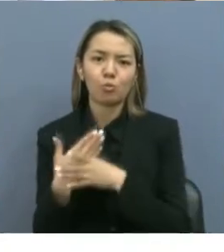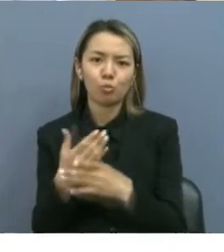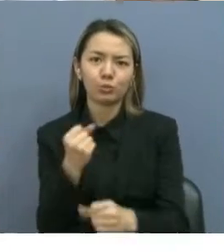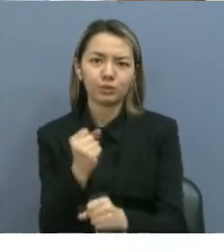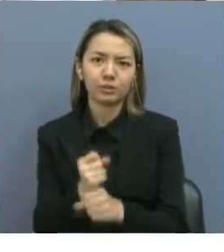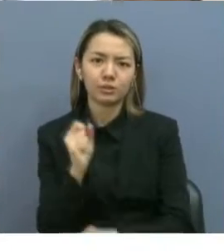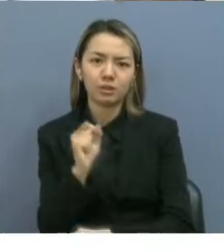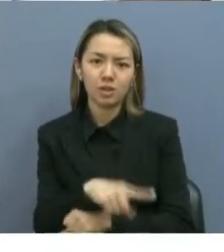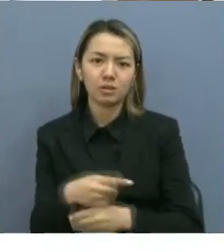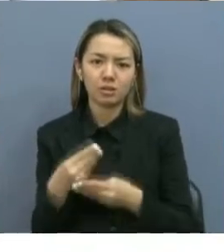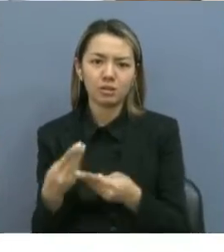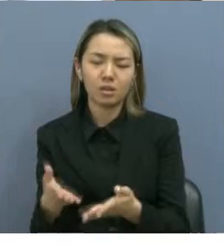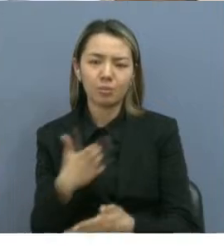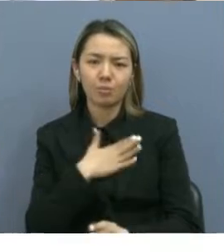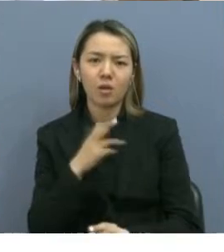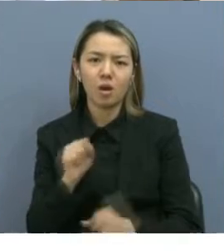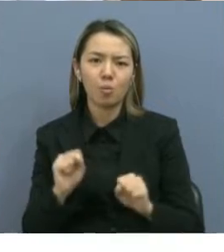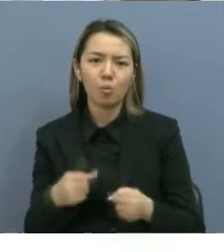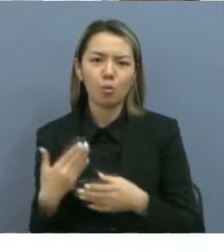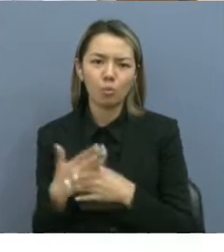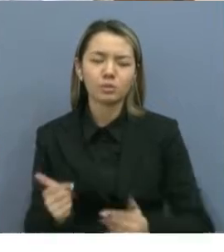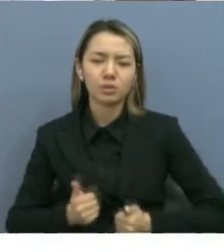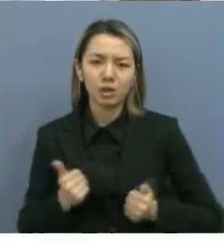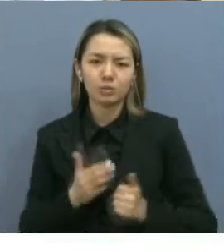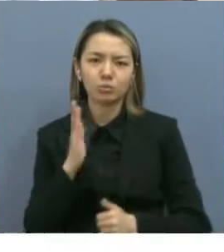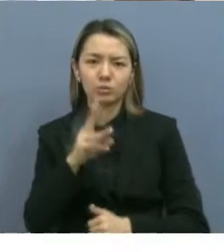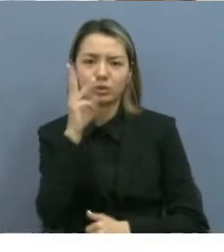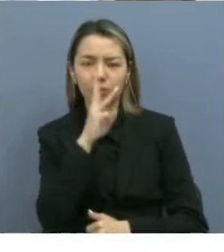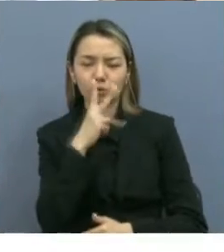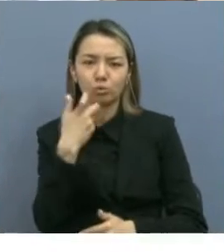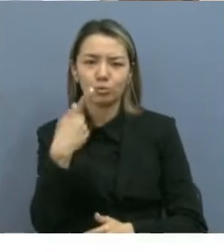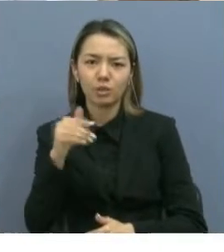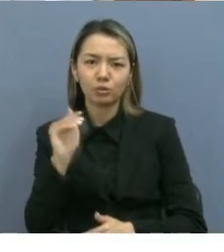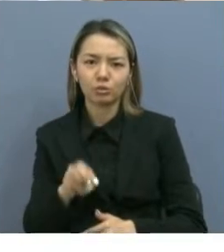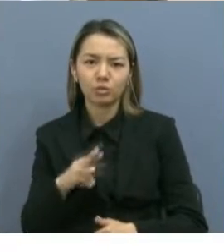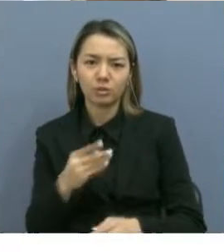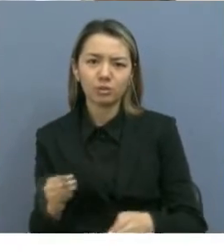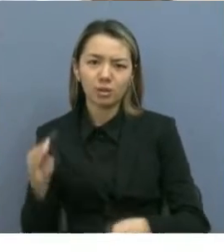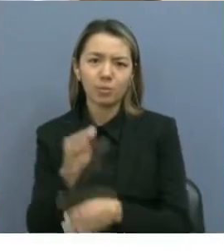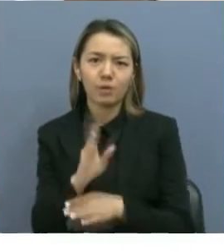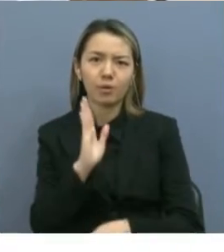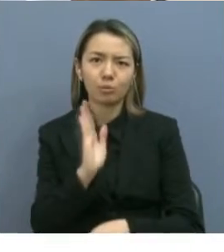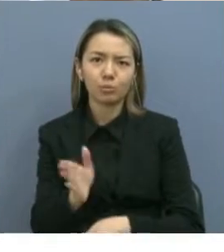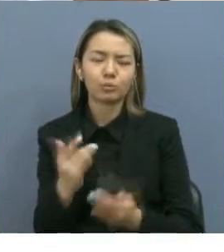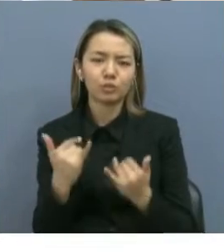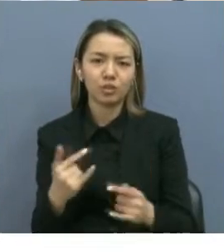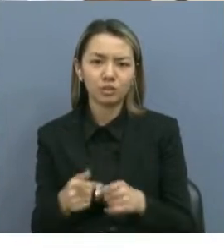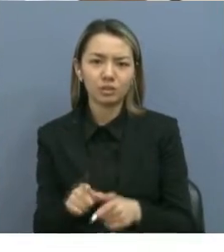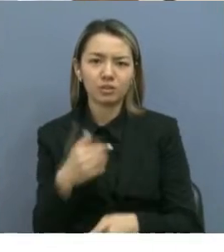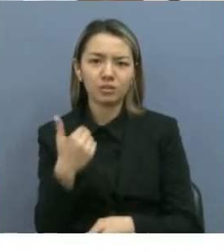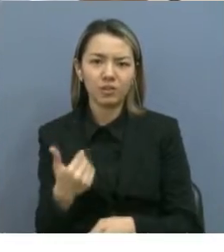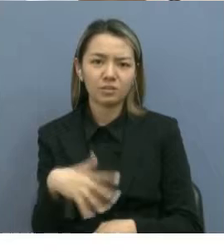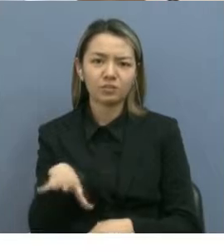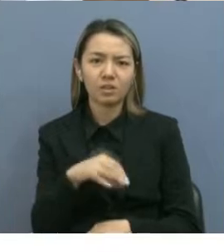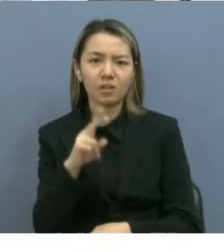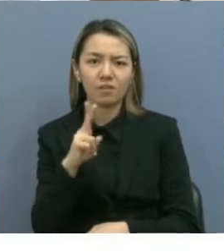туралы тапсырма жүктеген болатын. Біз қолдан келген көмекті аямаймыз. Жалақыларыңызға 150 мың теңге көлемде қаражат қосамыз. Қазіргі жағдайда сіздер үшін